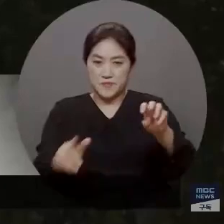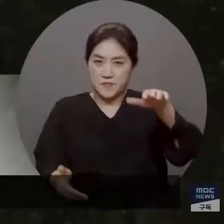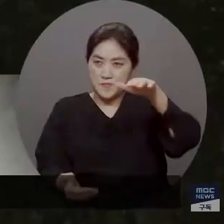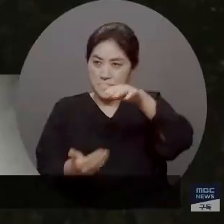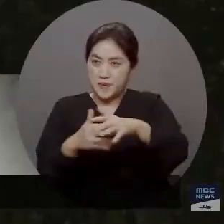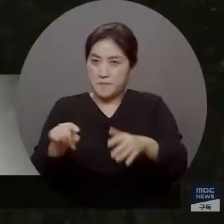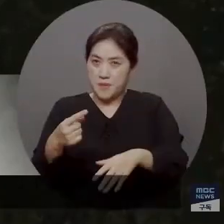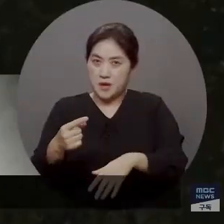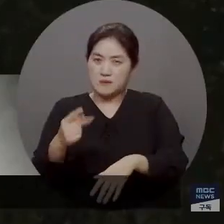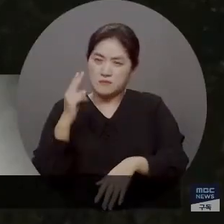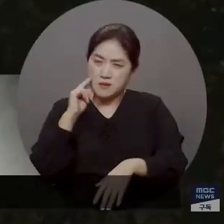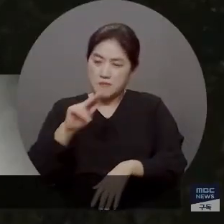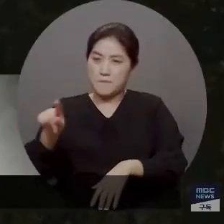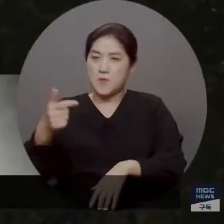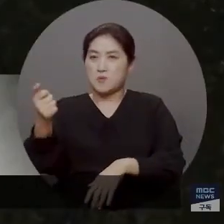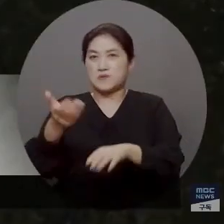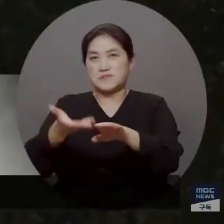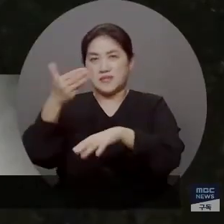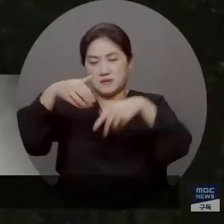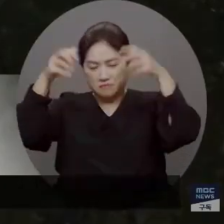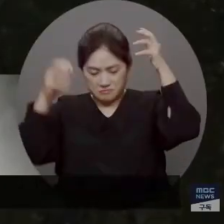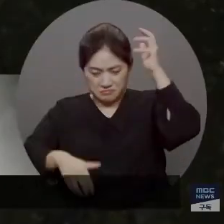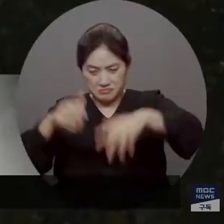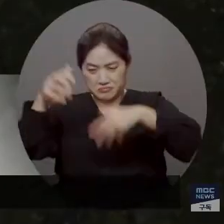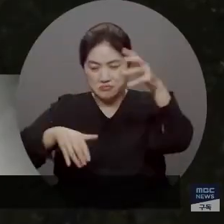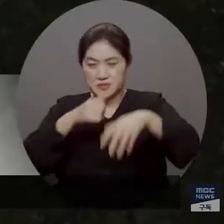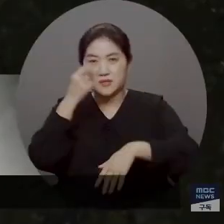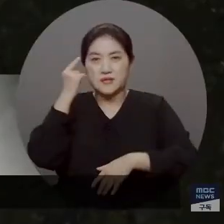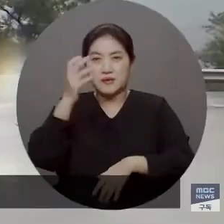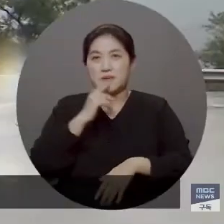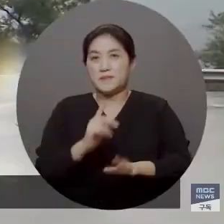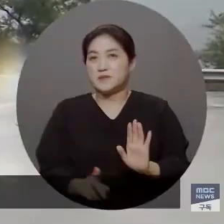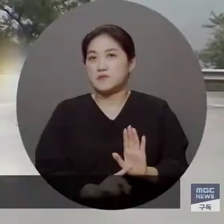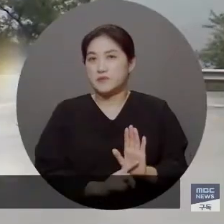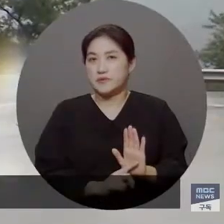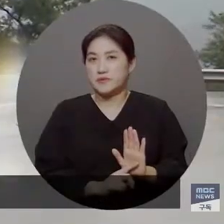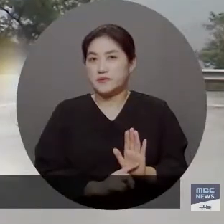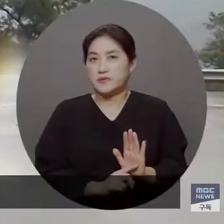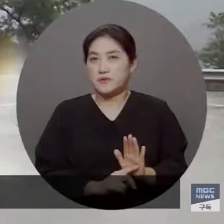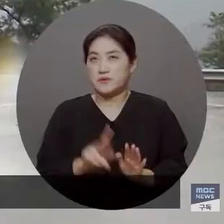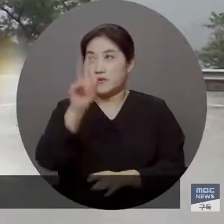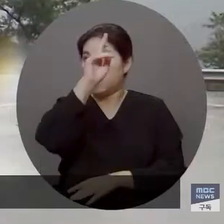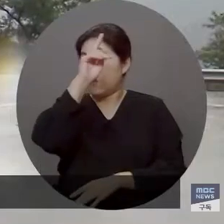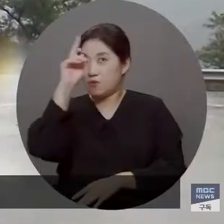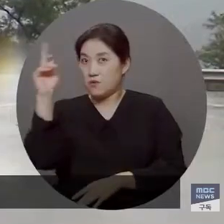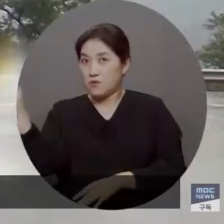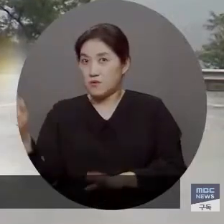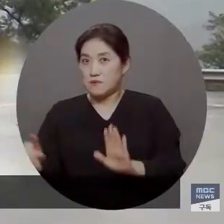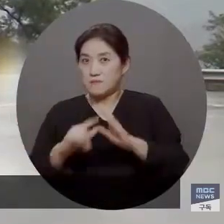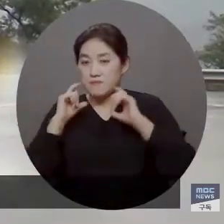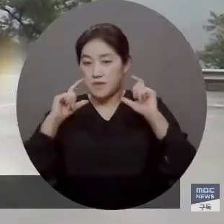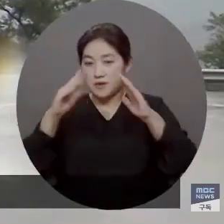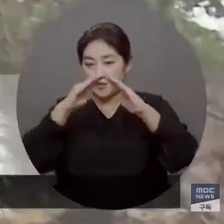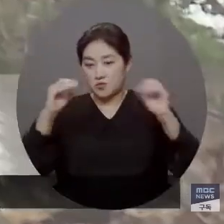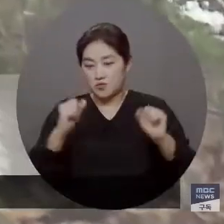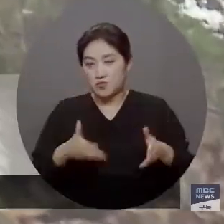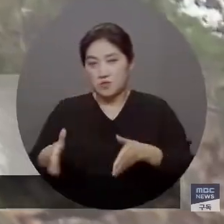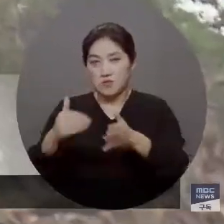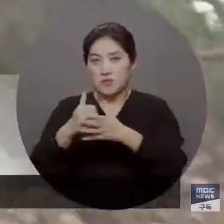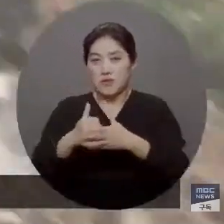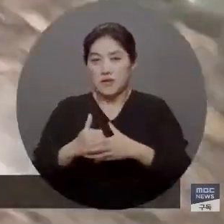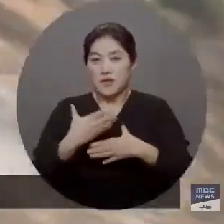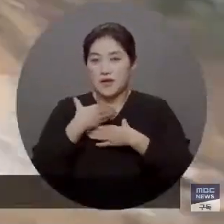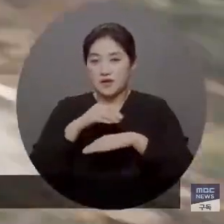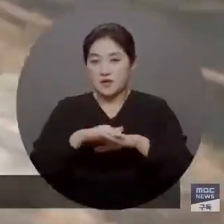곳은 150mm 이상의 장대비가 내릴 것으로 예보했습니다. 오후 들어 발령됐던 전라북도